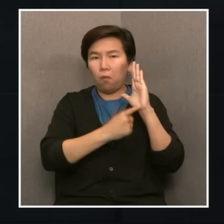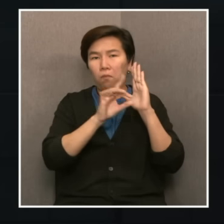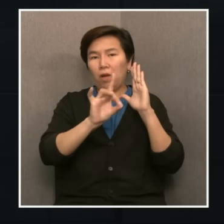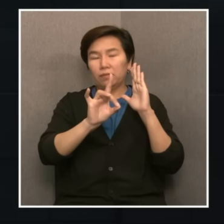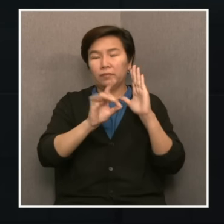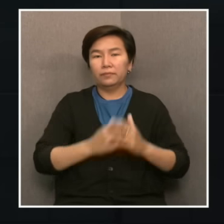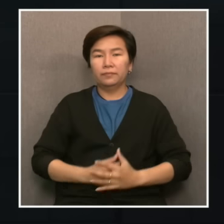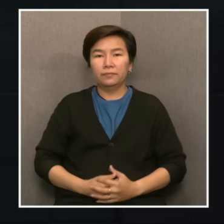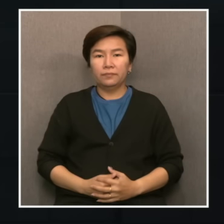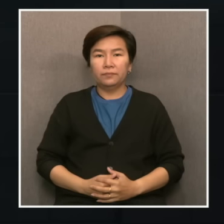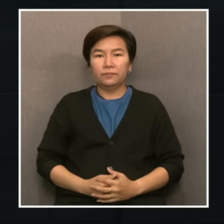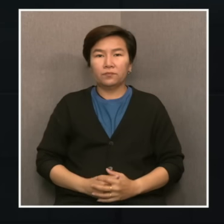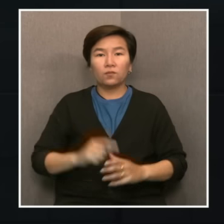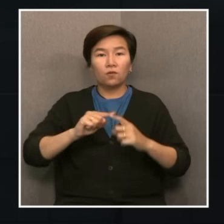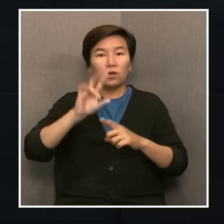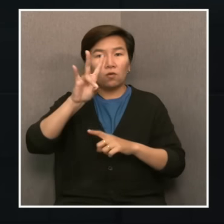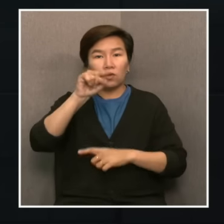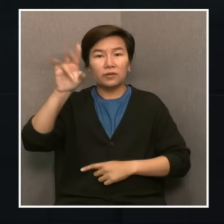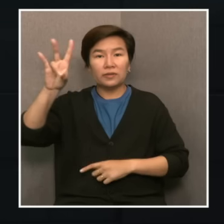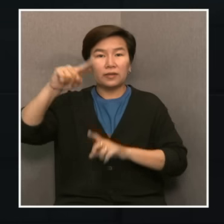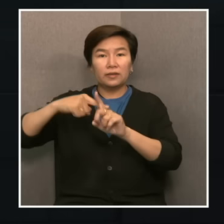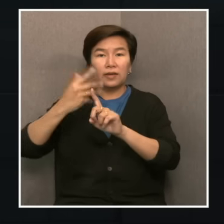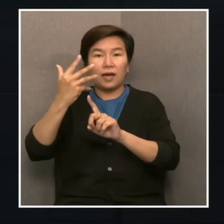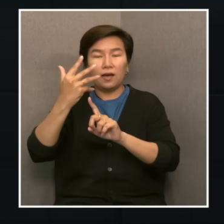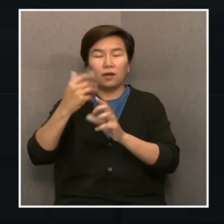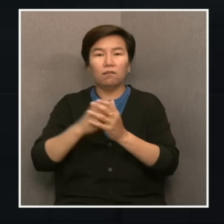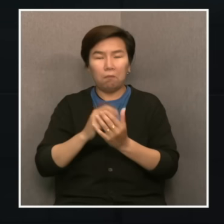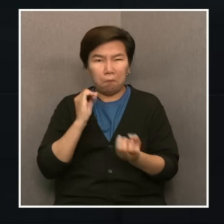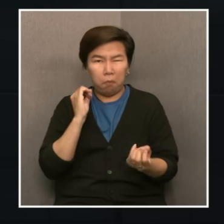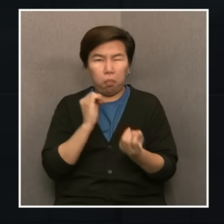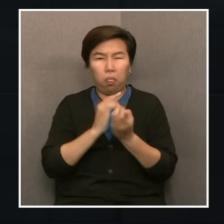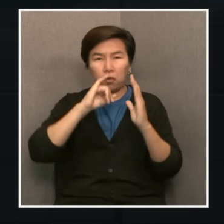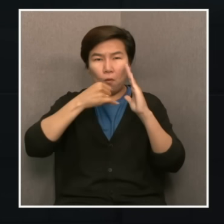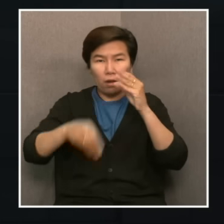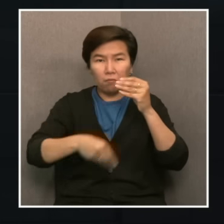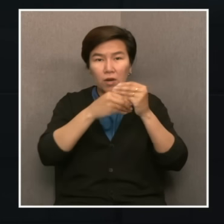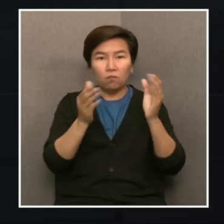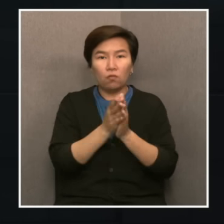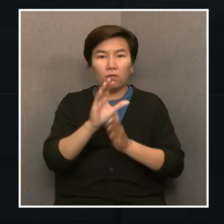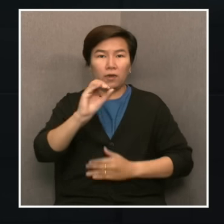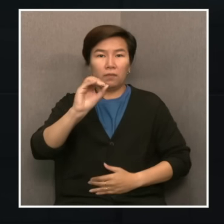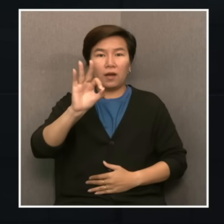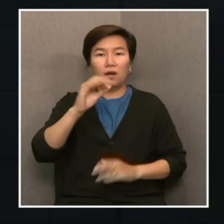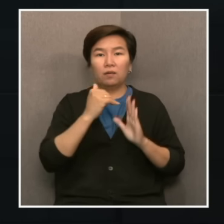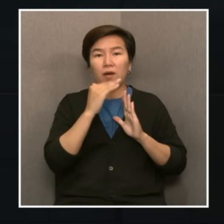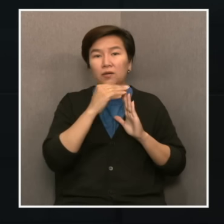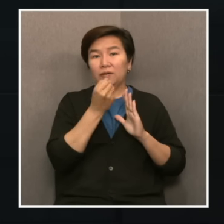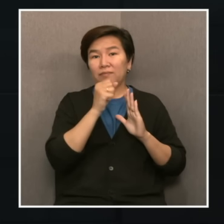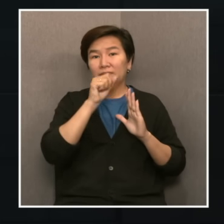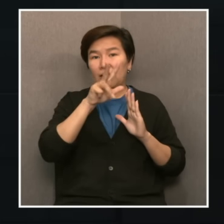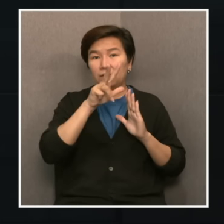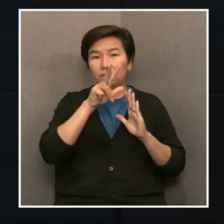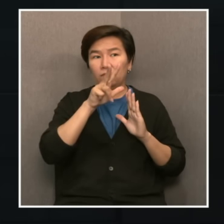ดส่วนในวันที่6ถึง7พฤษภาคมได้รับผลกระทบเพิ่มเป็น59จังหวัดภาคเหนือ13จังหวัดก็